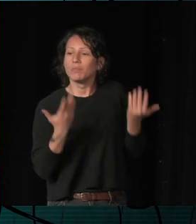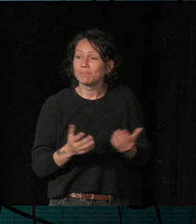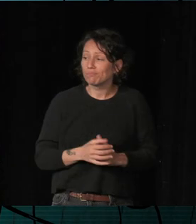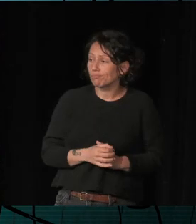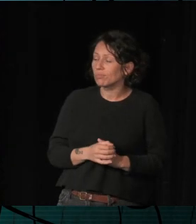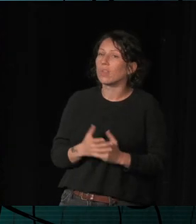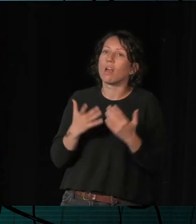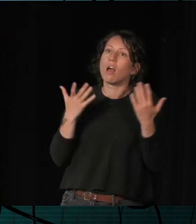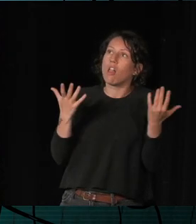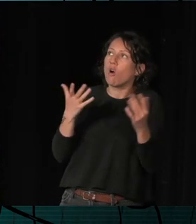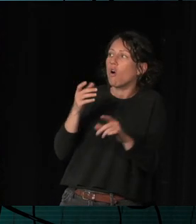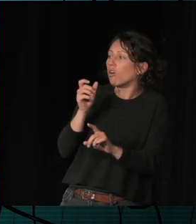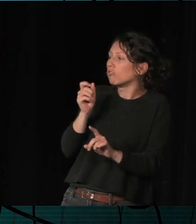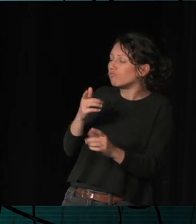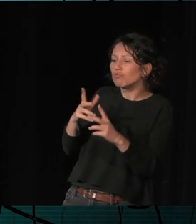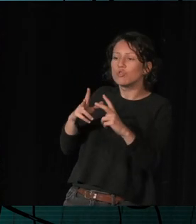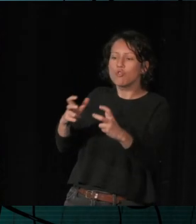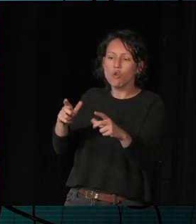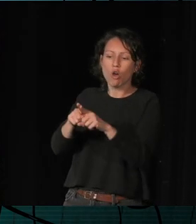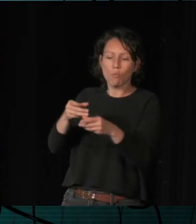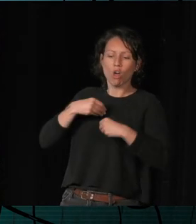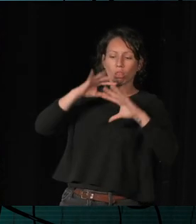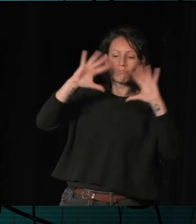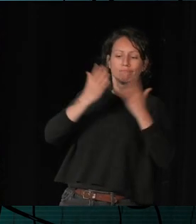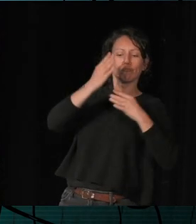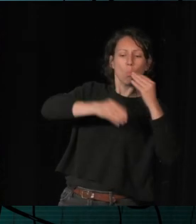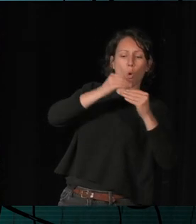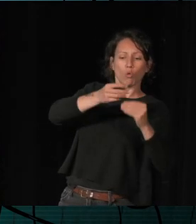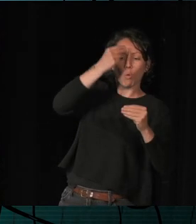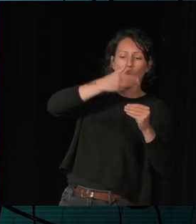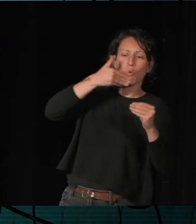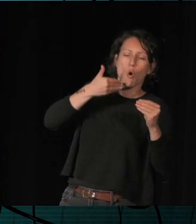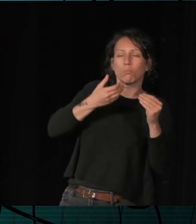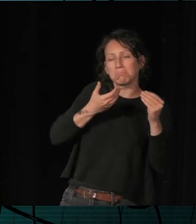Mieux comprendre le monde, je suis pas sûre, mais en revanche, la deuxième partie de ta question,